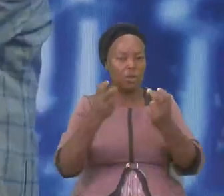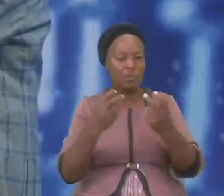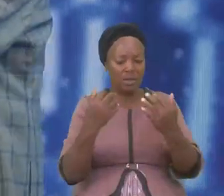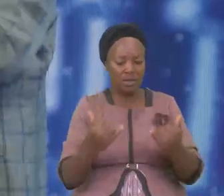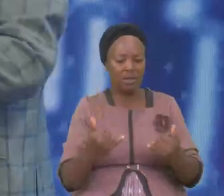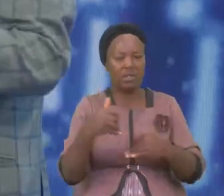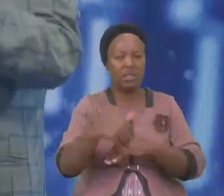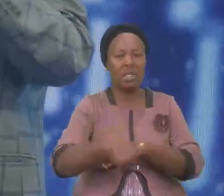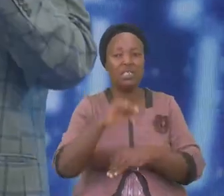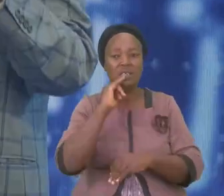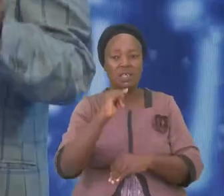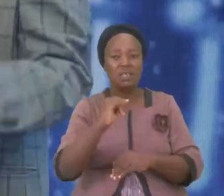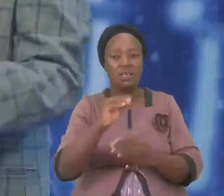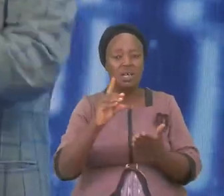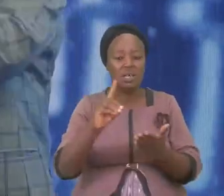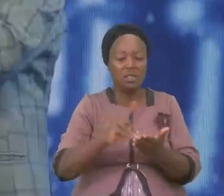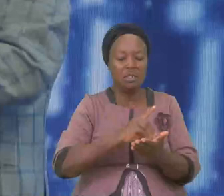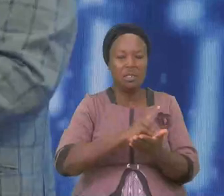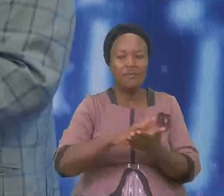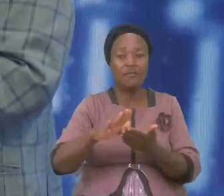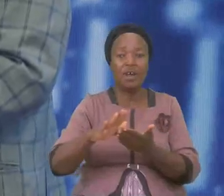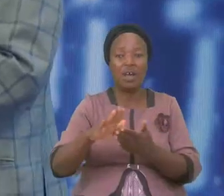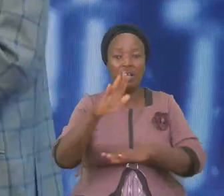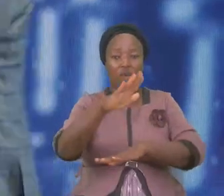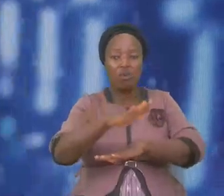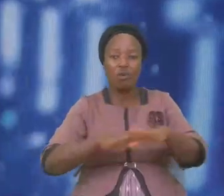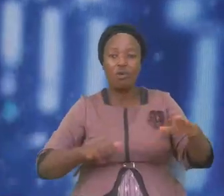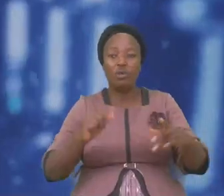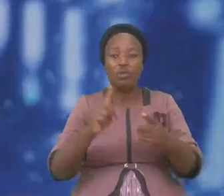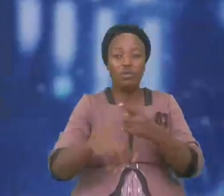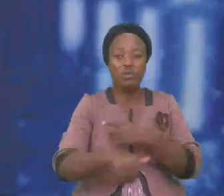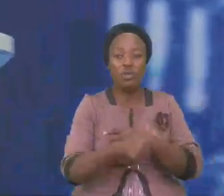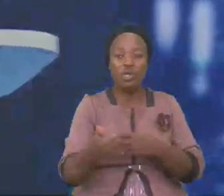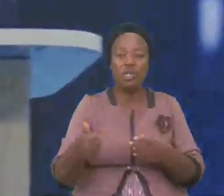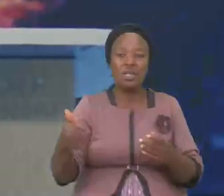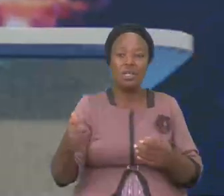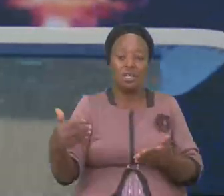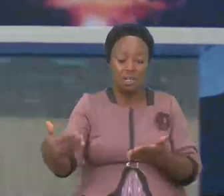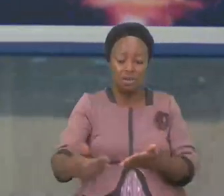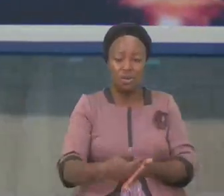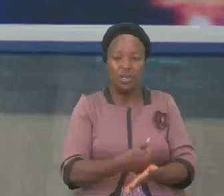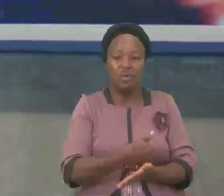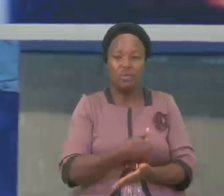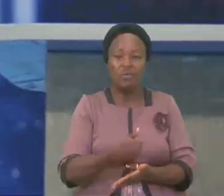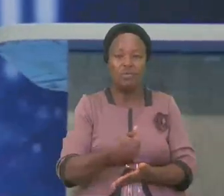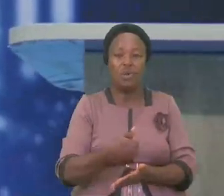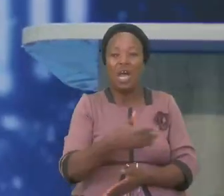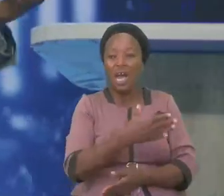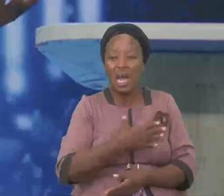thème du message ce soir, l'appel divin à un nouvel avenir